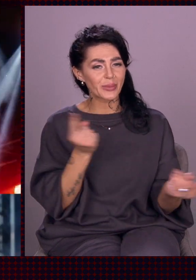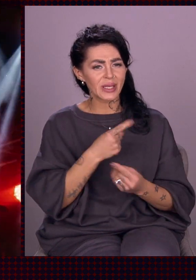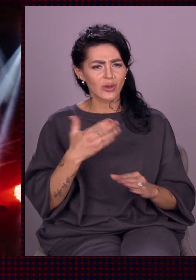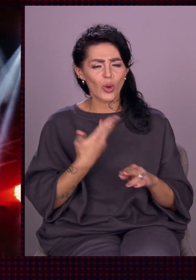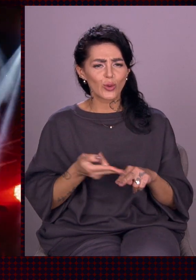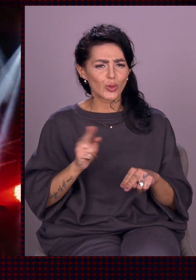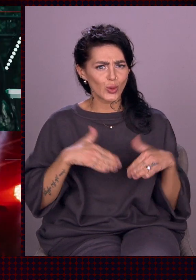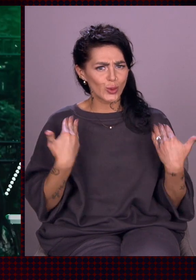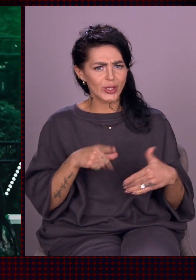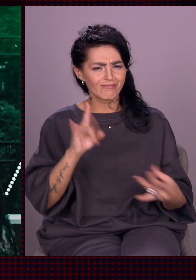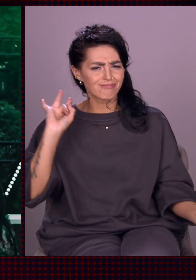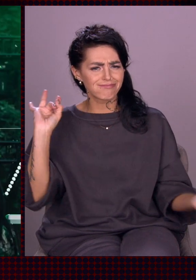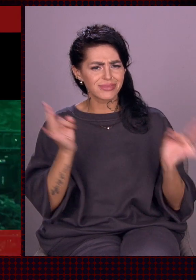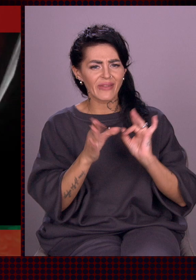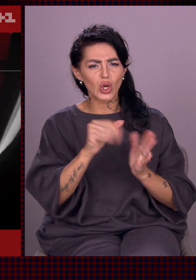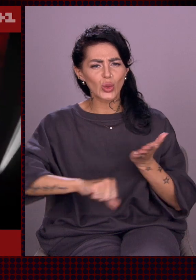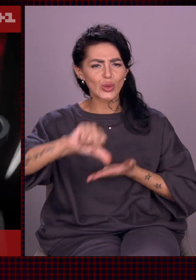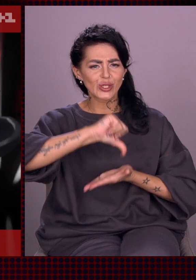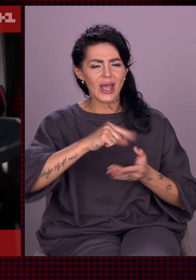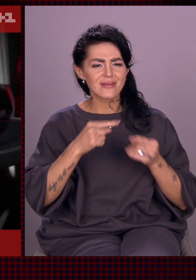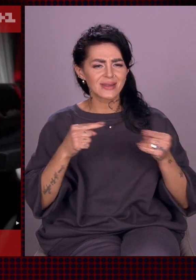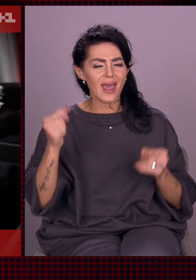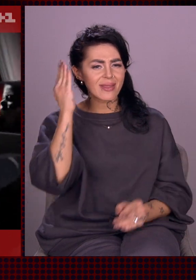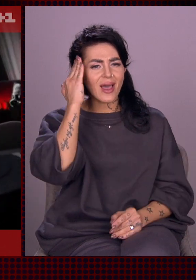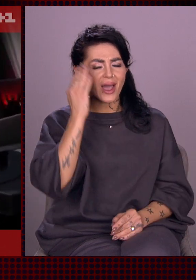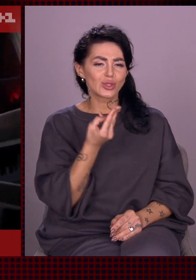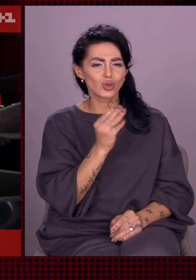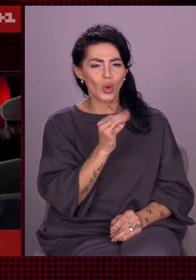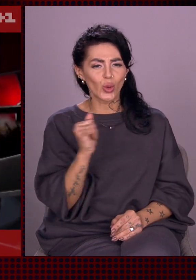після участі в популярних талант-шоу.